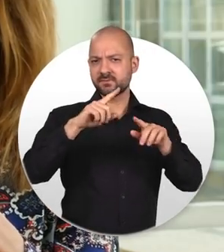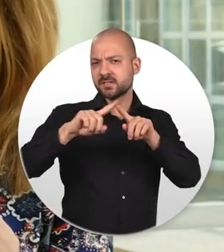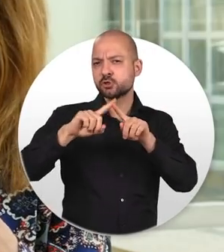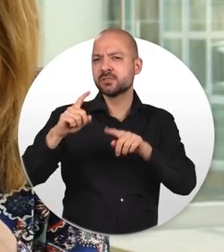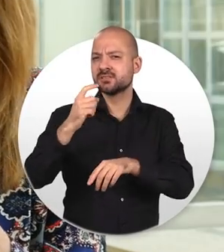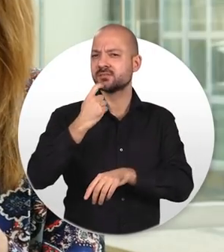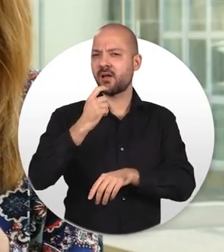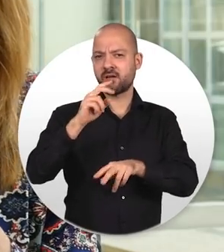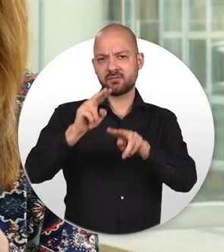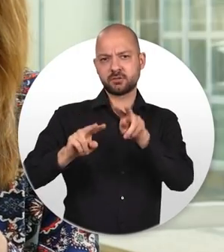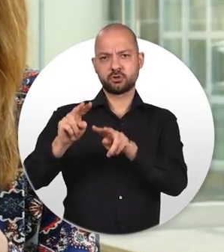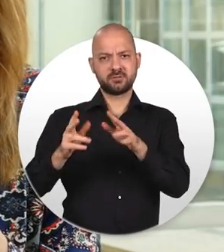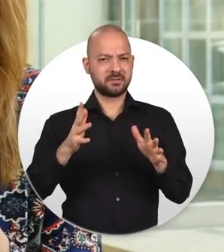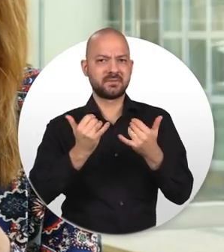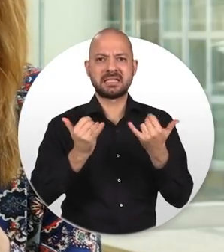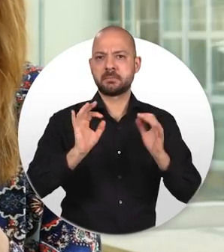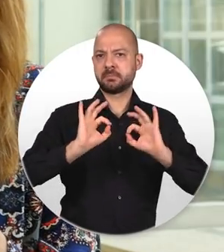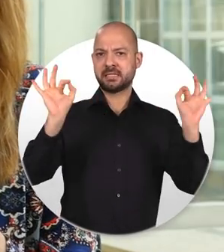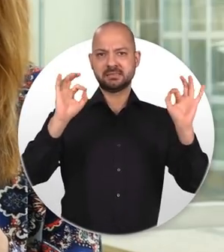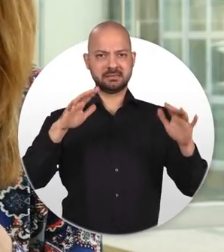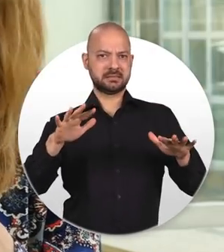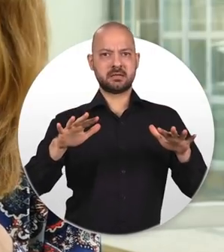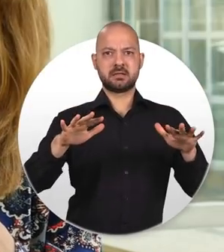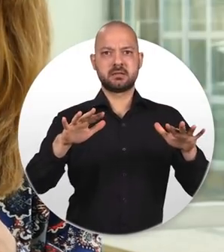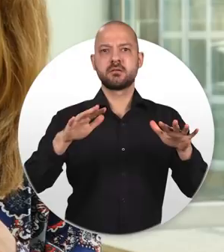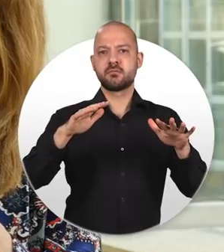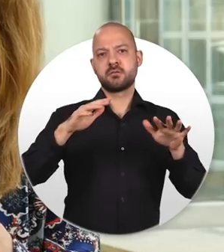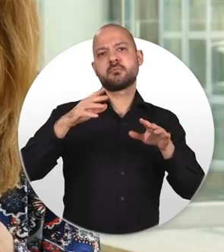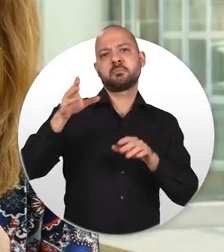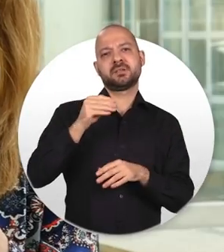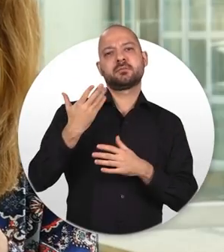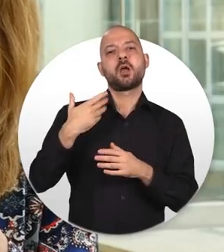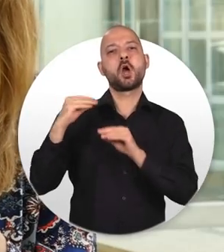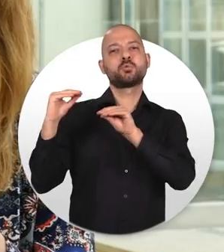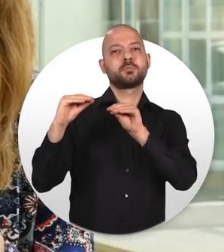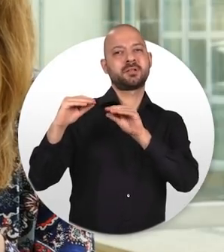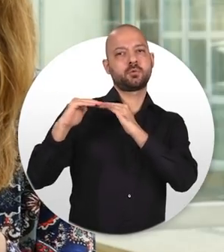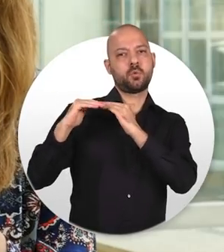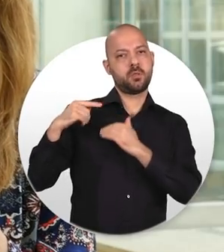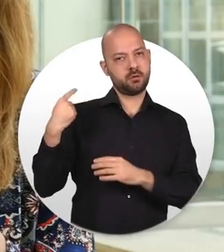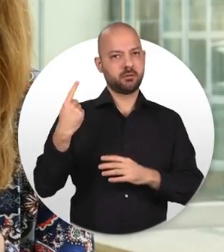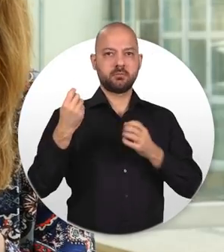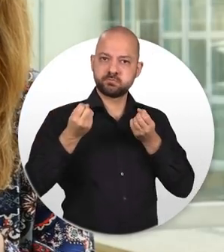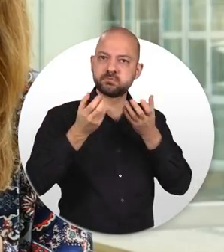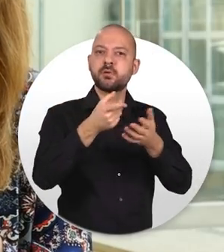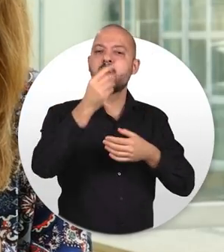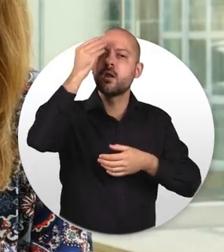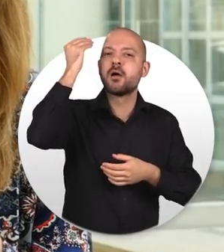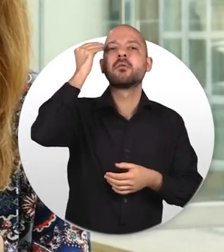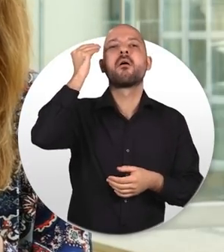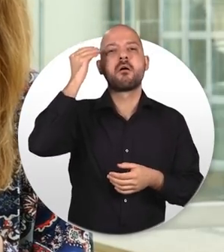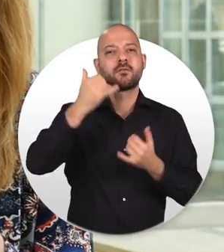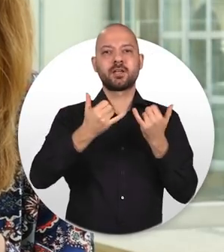und auch, was sie könnte besser machen. Mit meinen anderen Kollegen-Formateuren lehren sie am